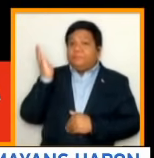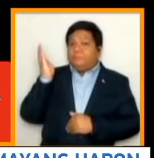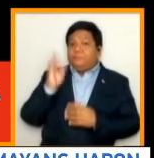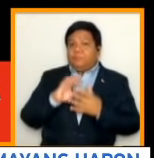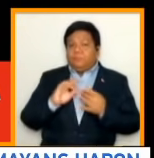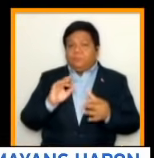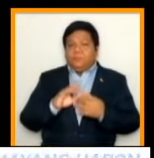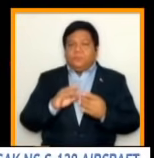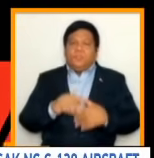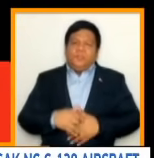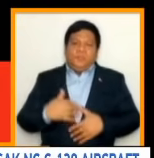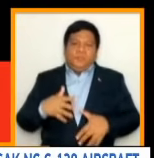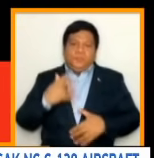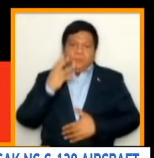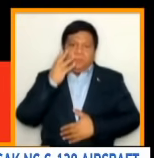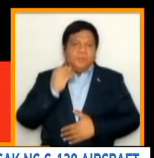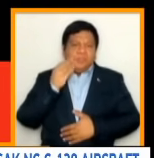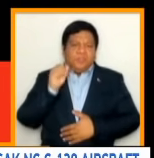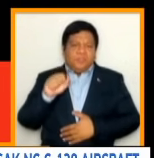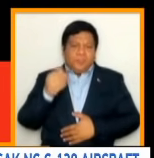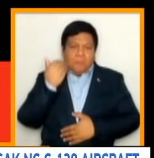na namamatayan po.